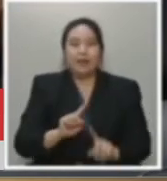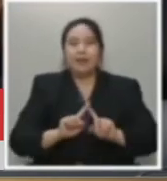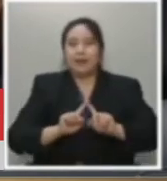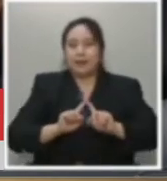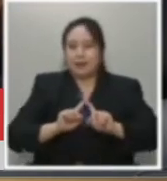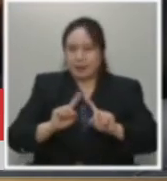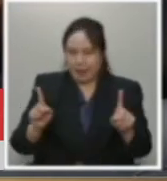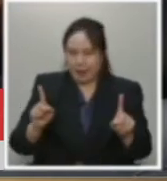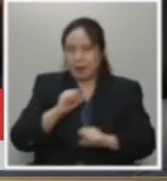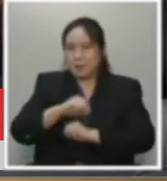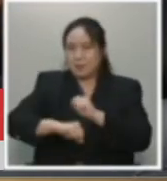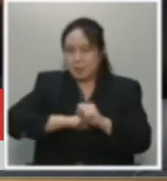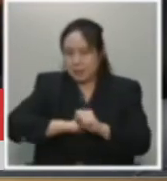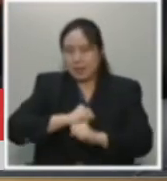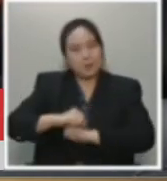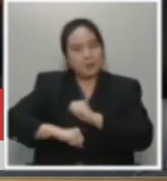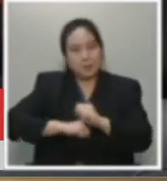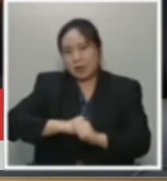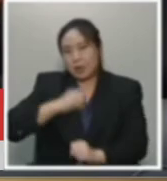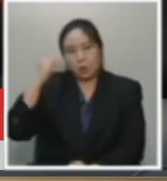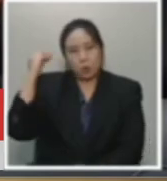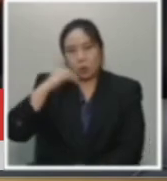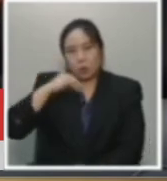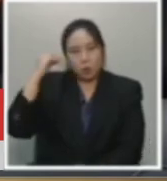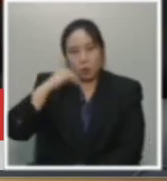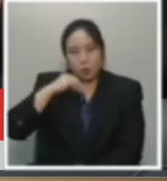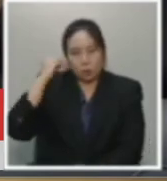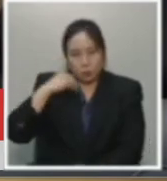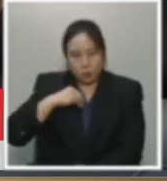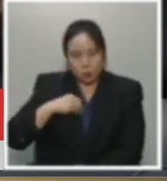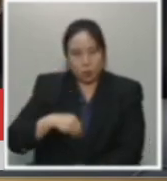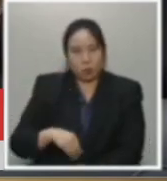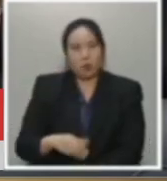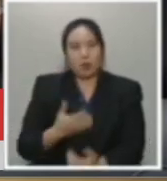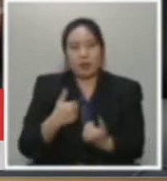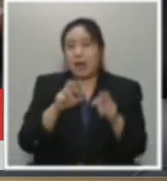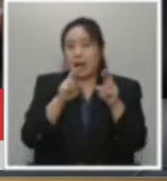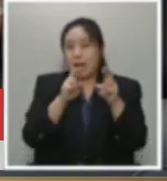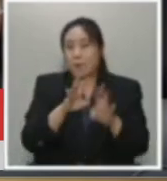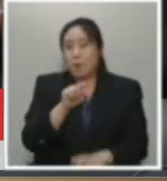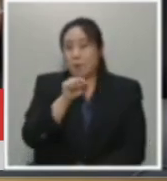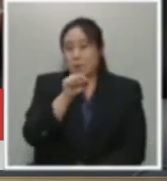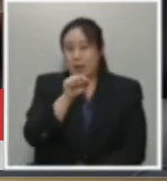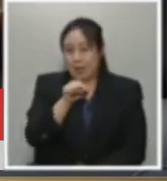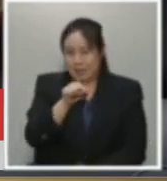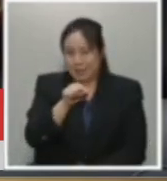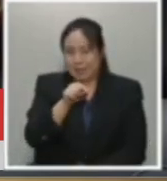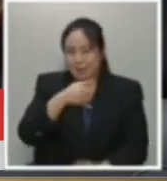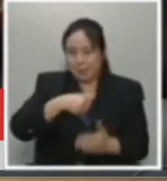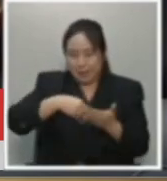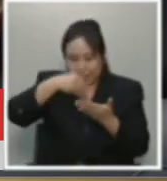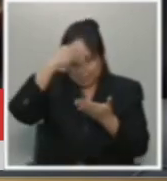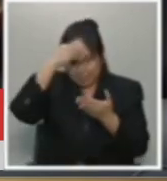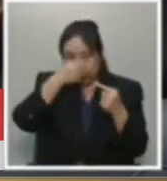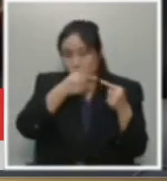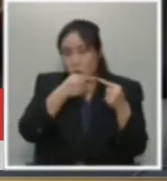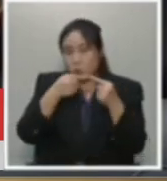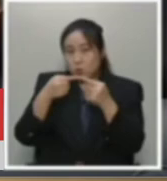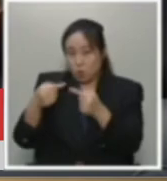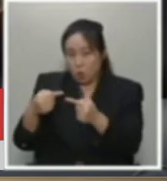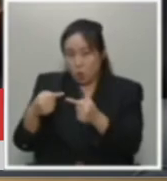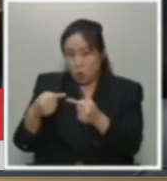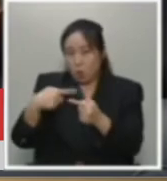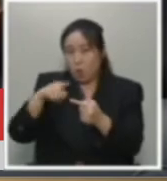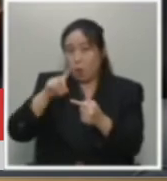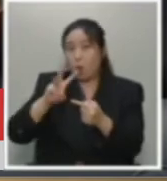ทุกปีที่ผ่านมานั้นคนหายไปจากระบบ ที่จะเข้าศึกษาต่อในระดับชั้นป